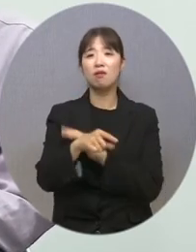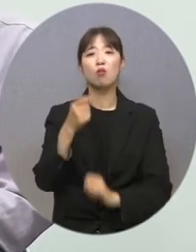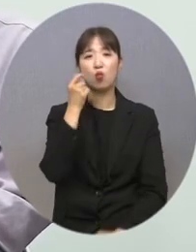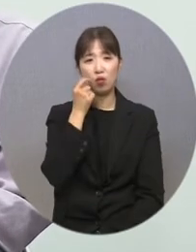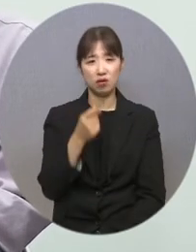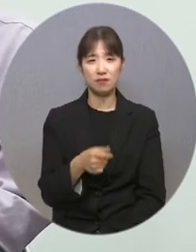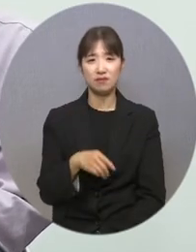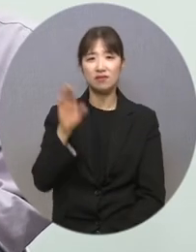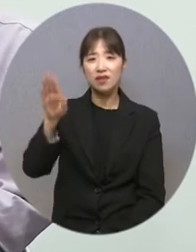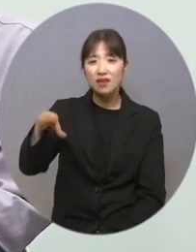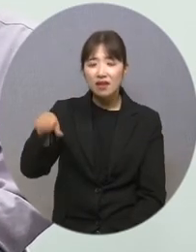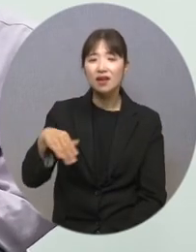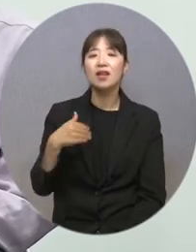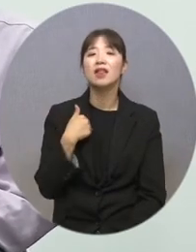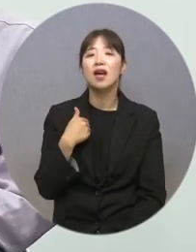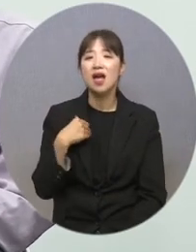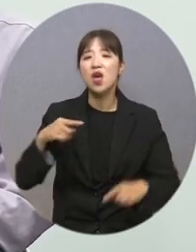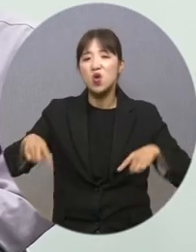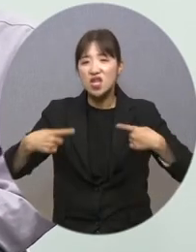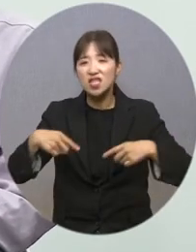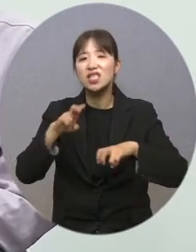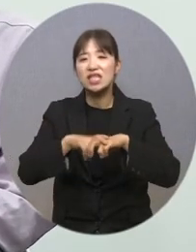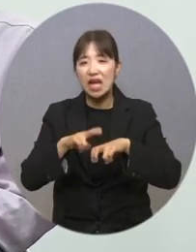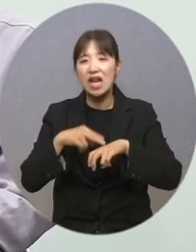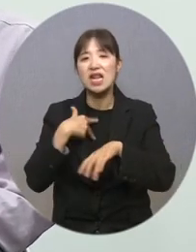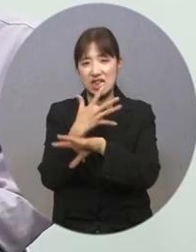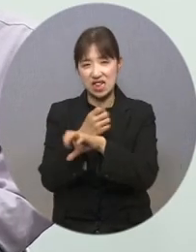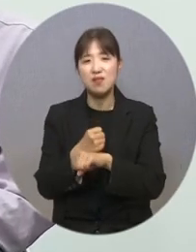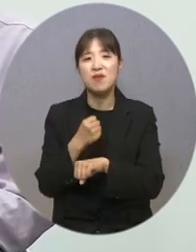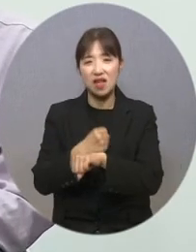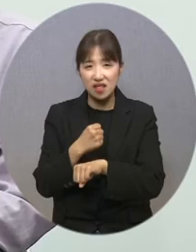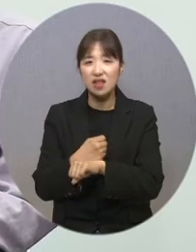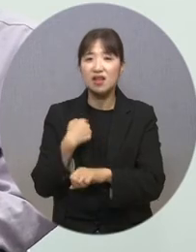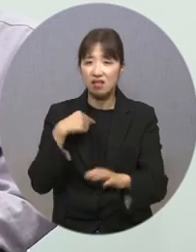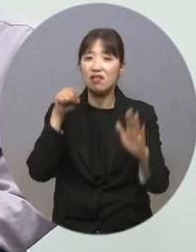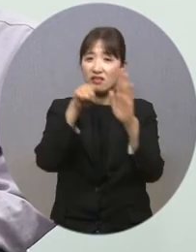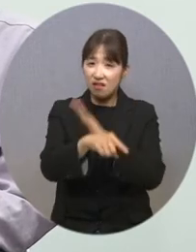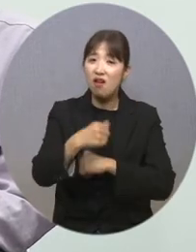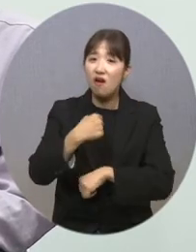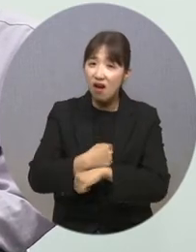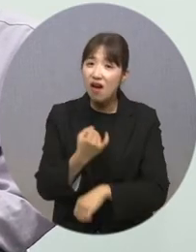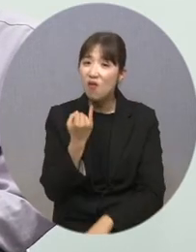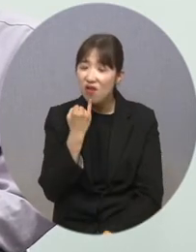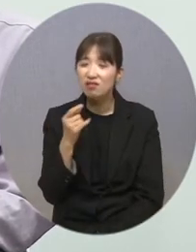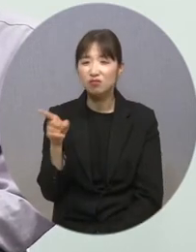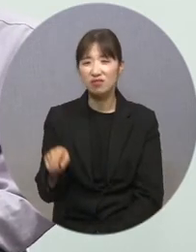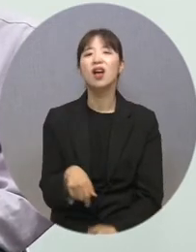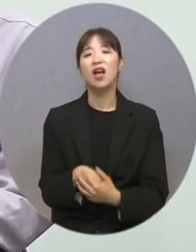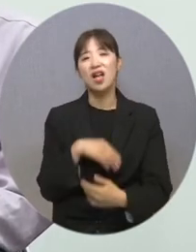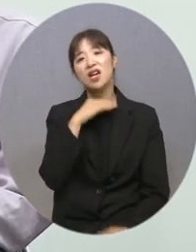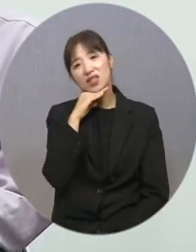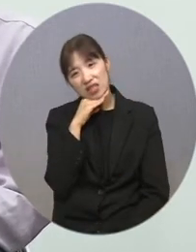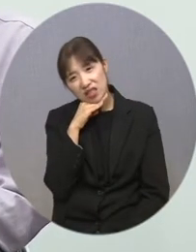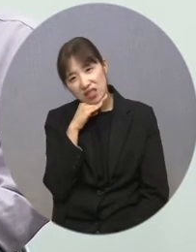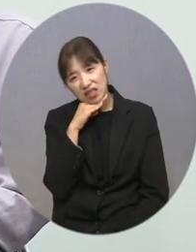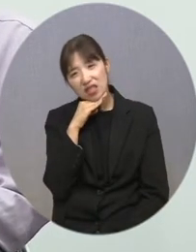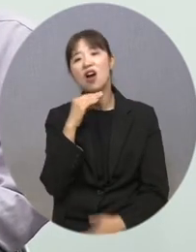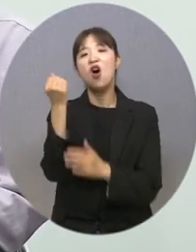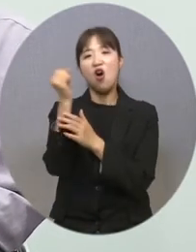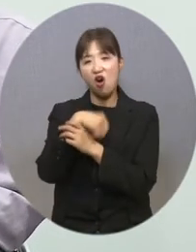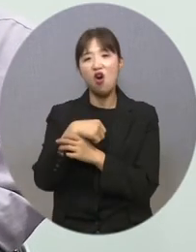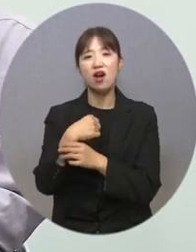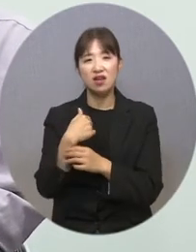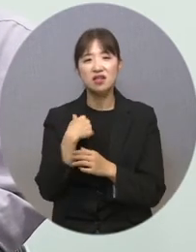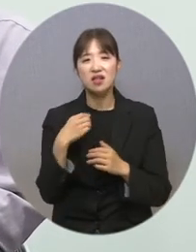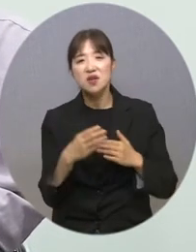관계자를 찾아서 전 휠체어 석 예매자 인데 이 제자리에 들어가도 되겠냐 이러면 에러 바다에 들어가고 어 약가 옷이